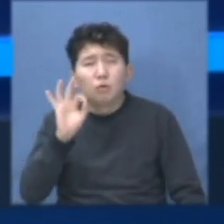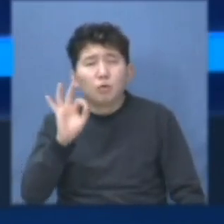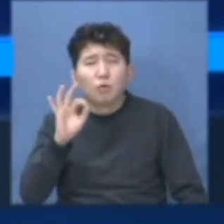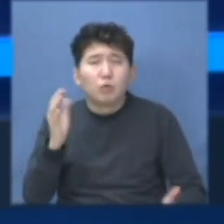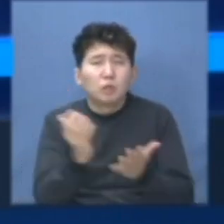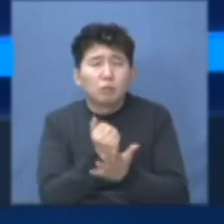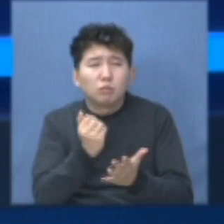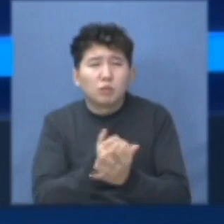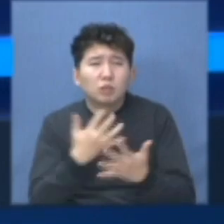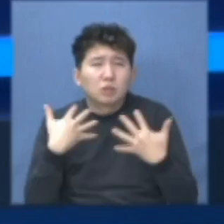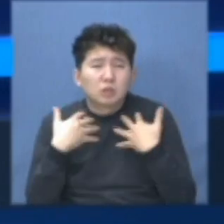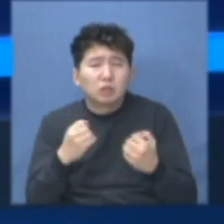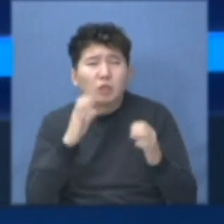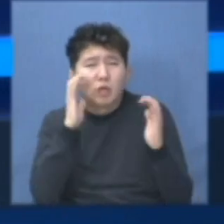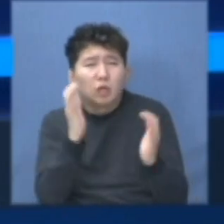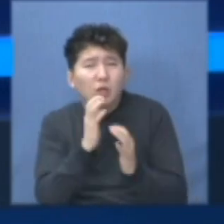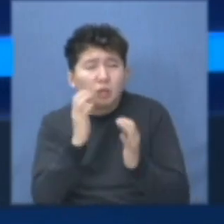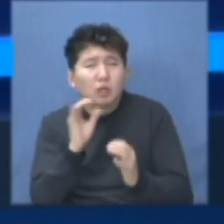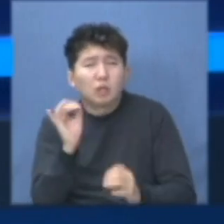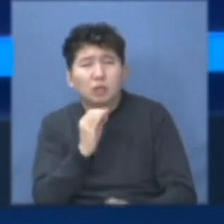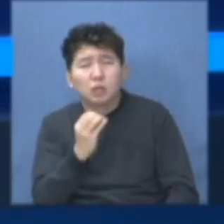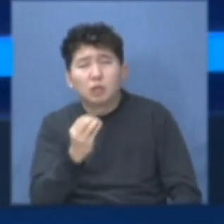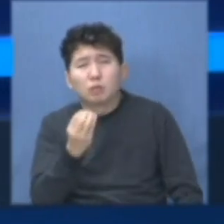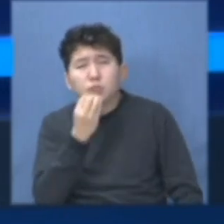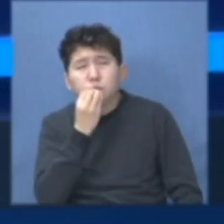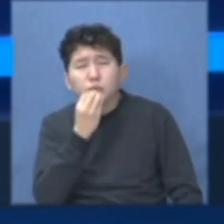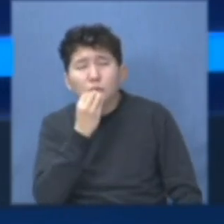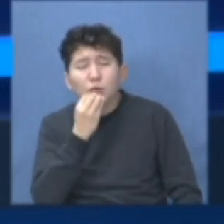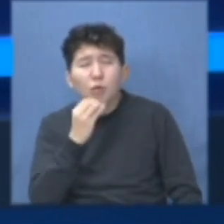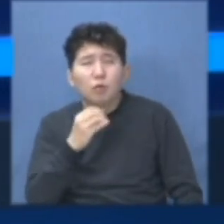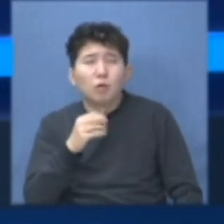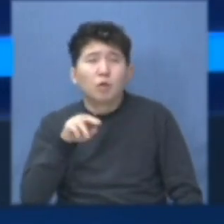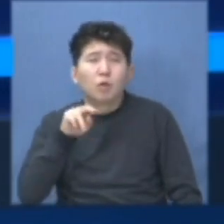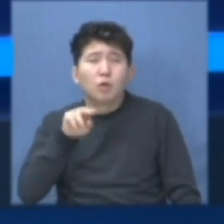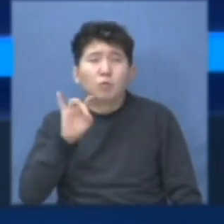машиностроения, здравоохранения и пищевой промышленности. В